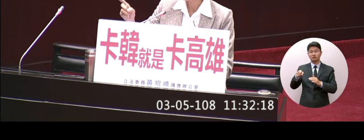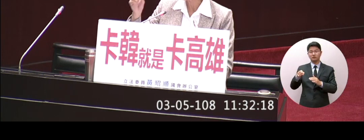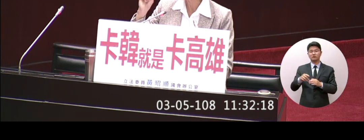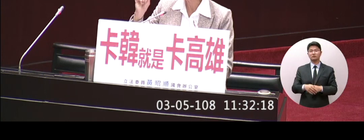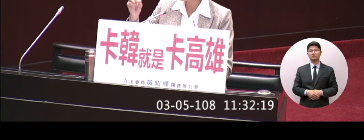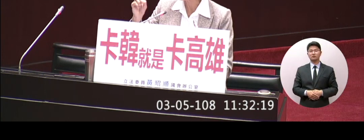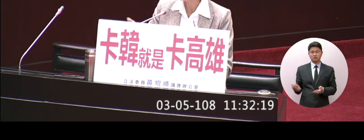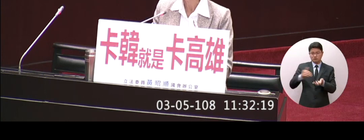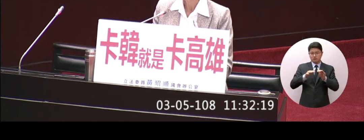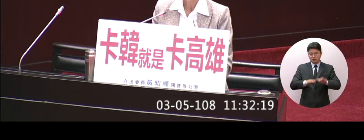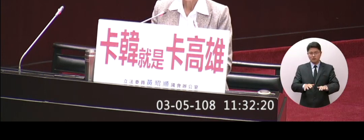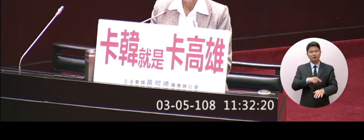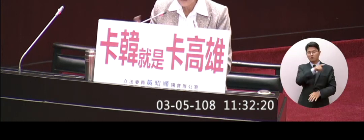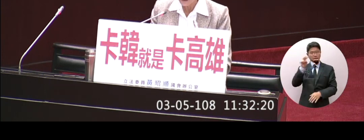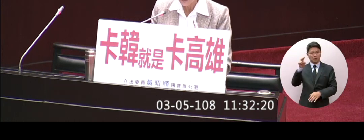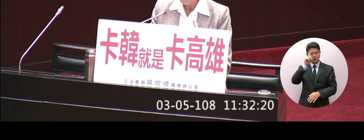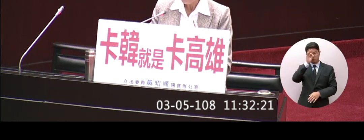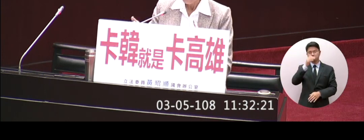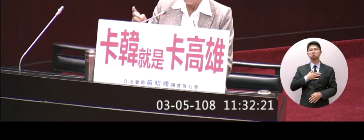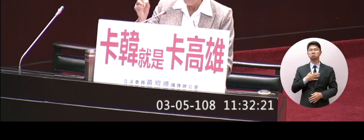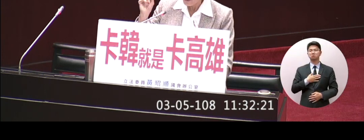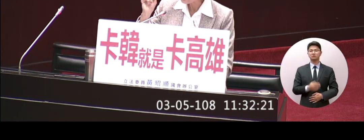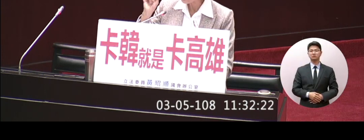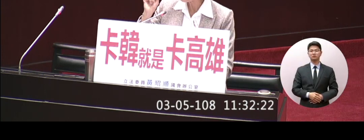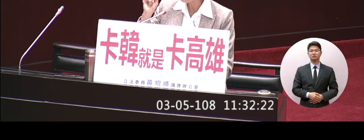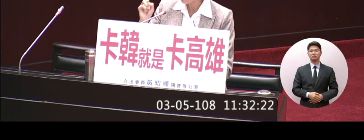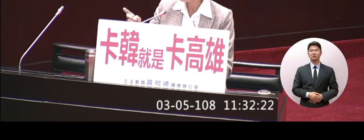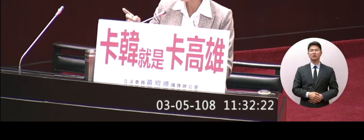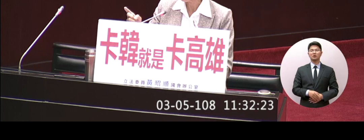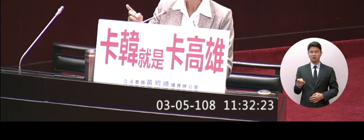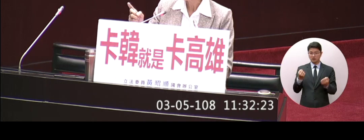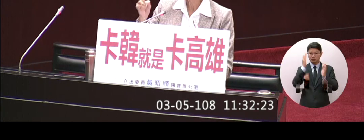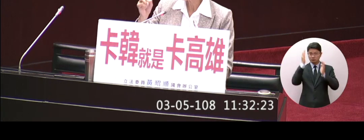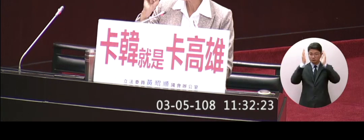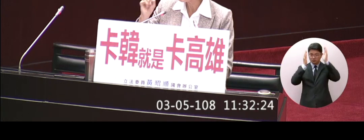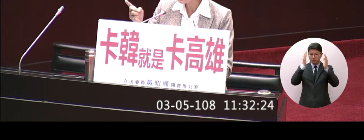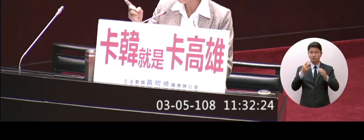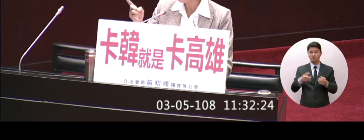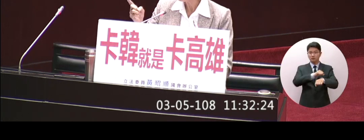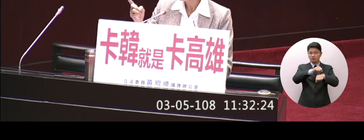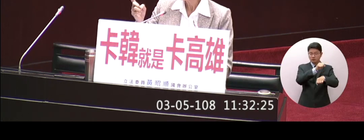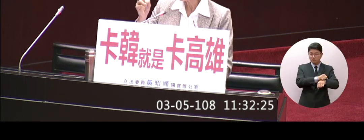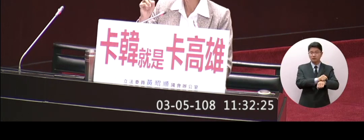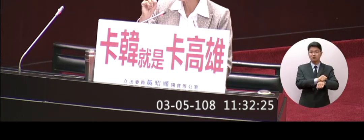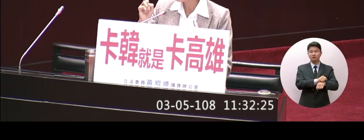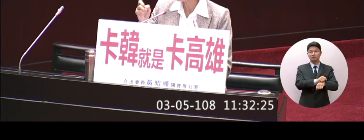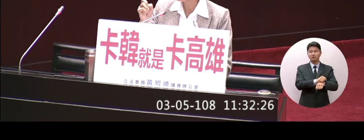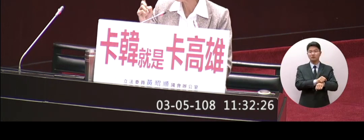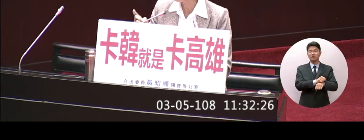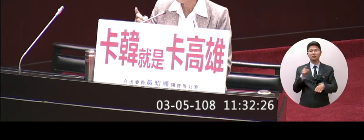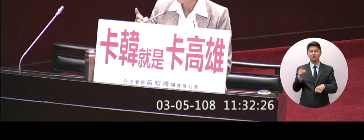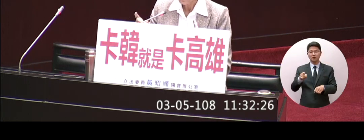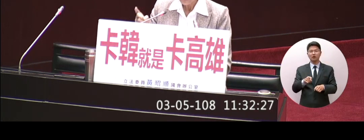我想大家都看到，很简单，不管是他在马来西亚，在新加坡，他所